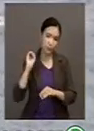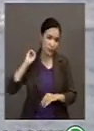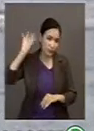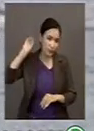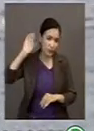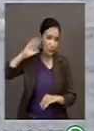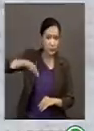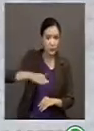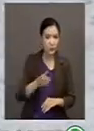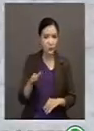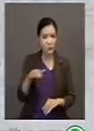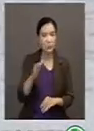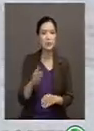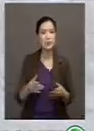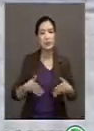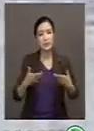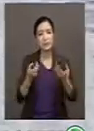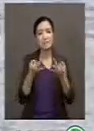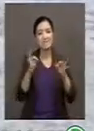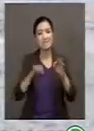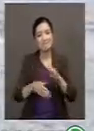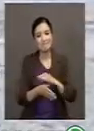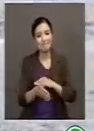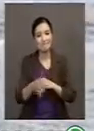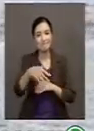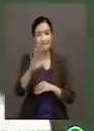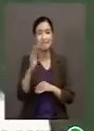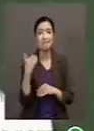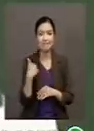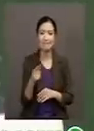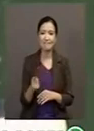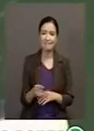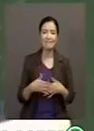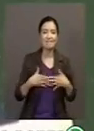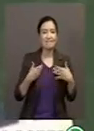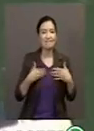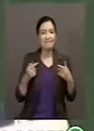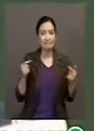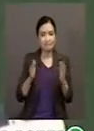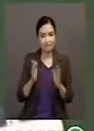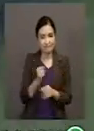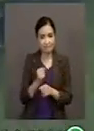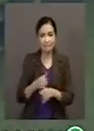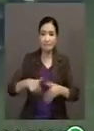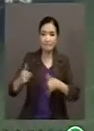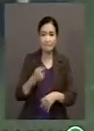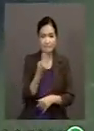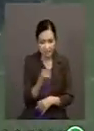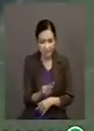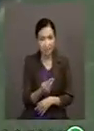ดเล่นน้ำทะเลอย่างอิสระและว่ายจากไปตามกระแสน้ำสร้างความโล่งใจให้กับบรรดาเจ้าหน้าที่และประชาชนที่พบเห็น